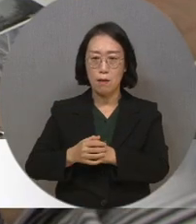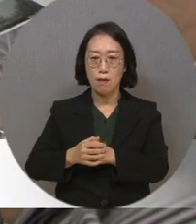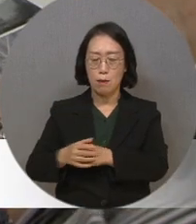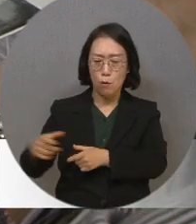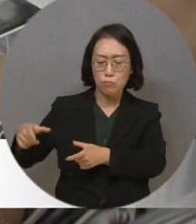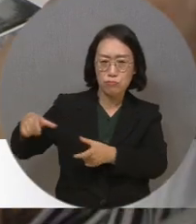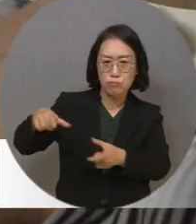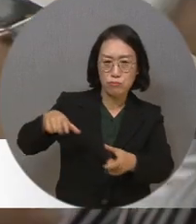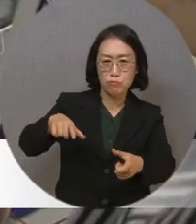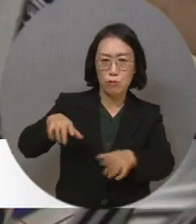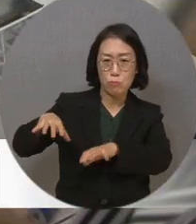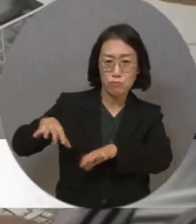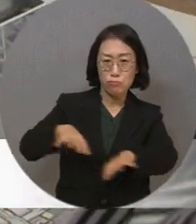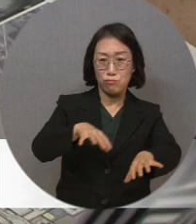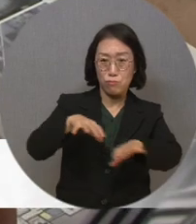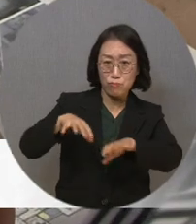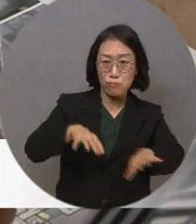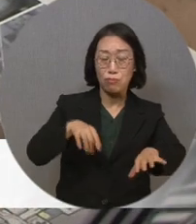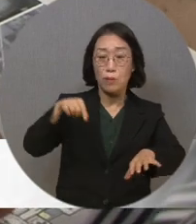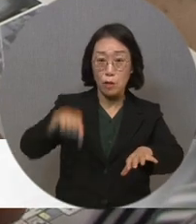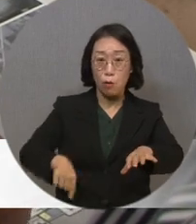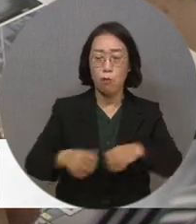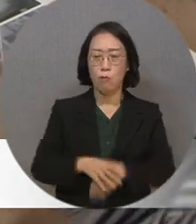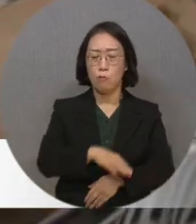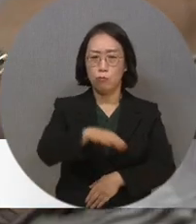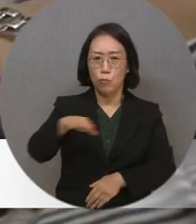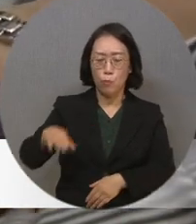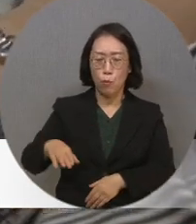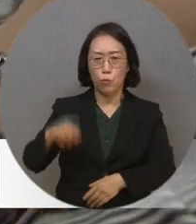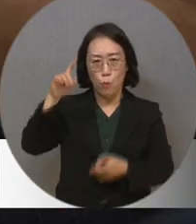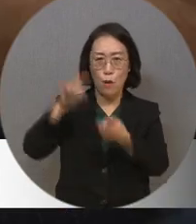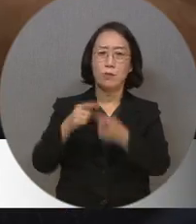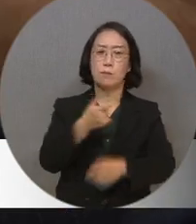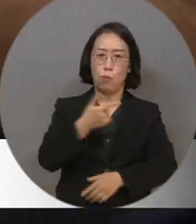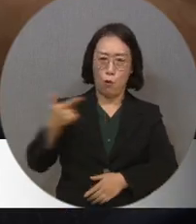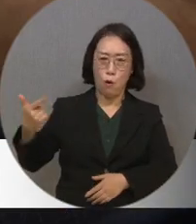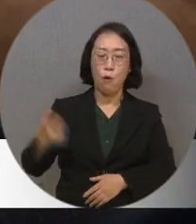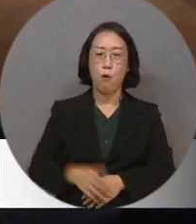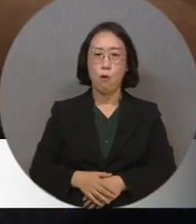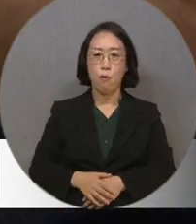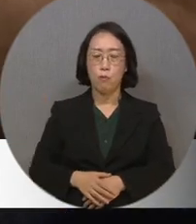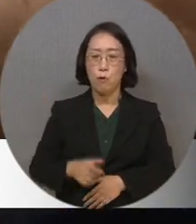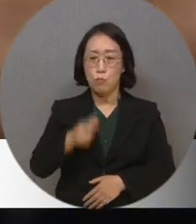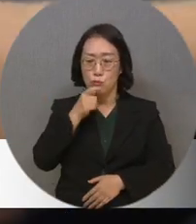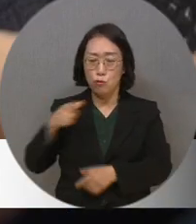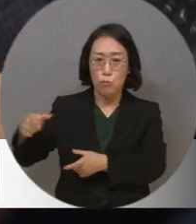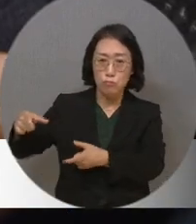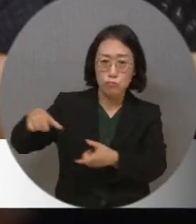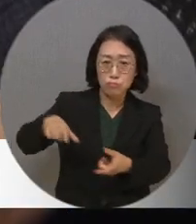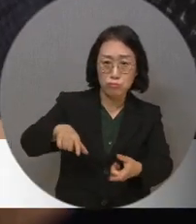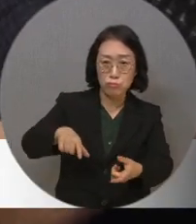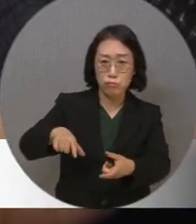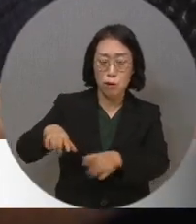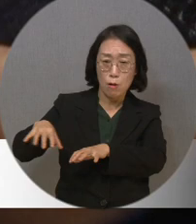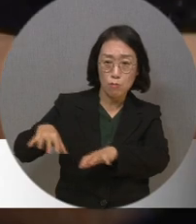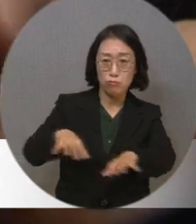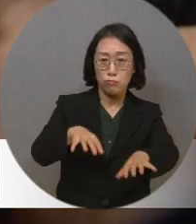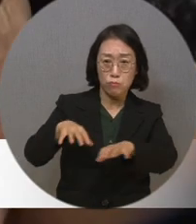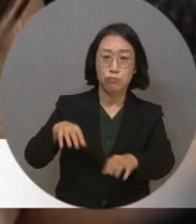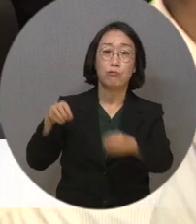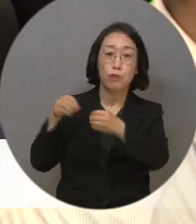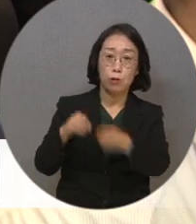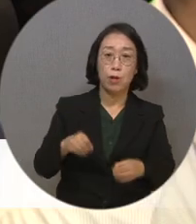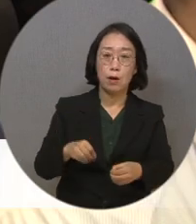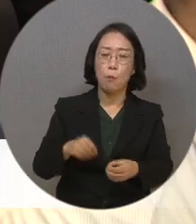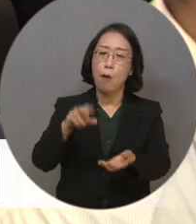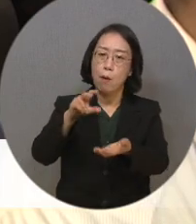방류가 진행됨에 따라 온 국민에게 화제가 되고 있습니다. 오염수 방류가 끼치는 영향을 분석하고